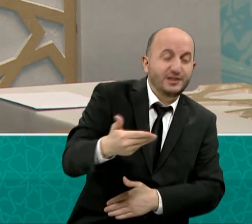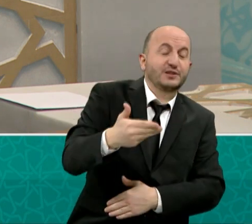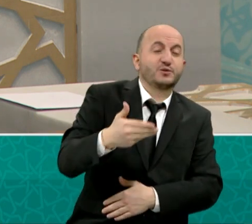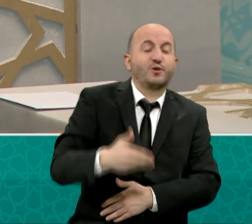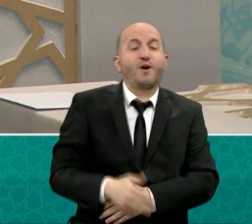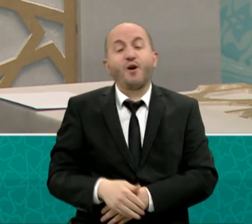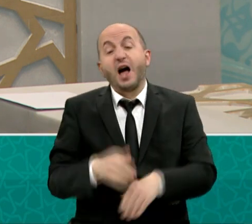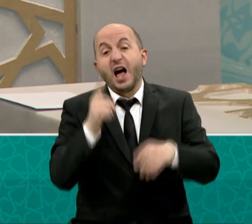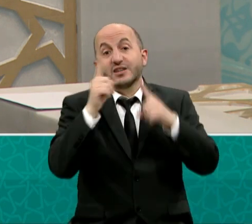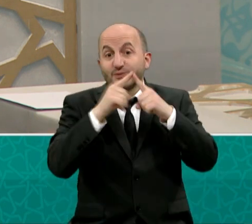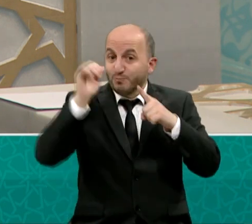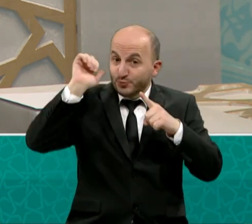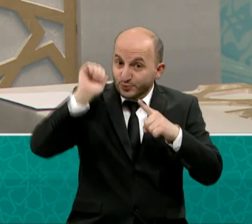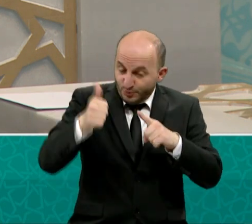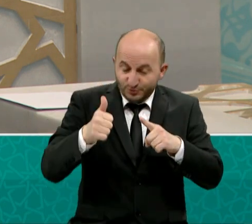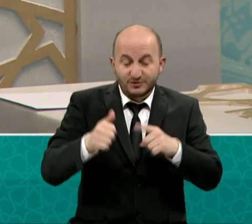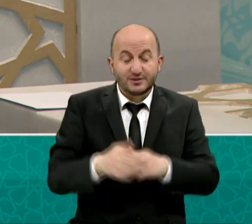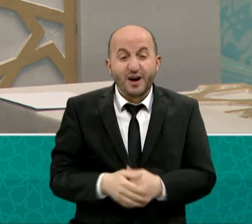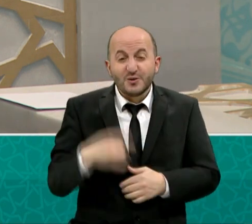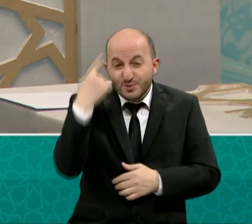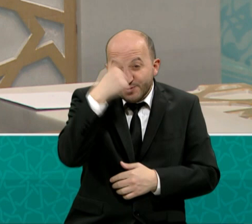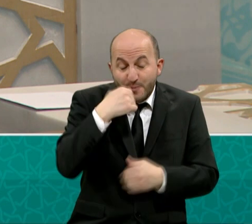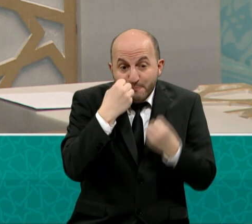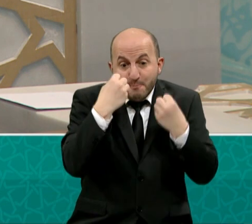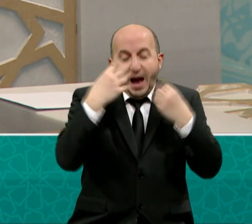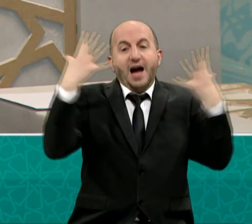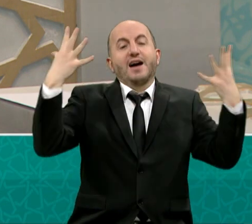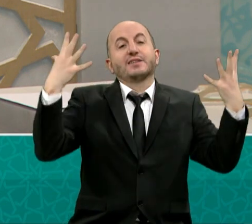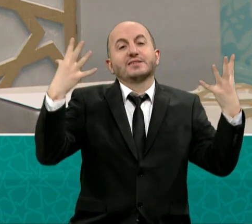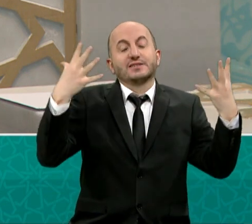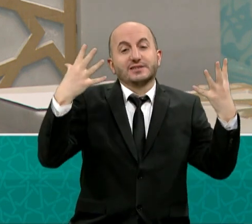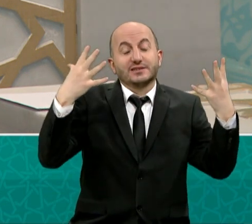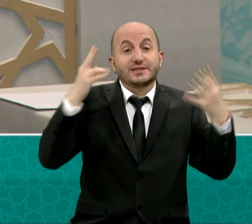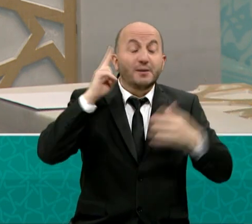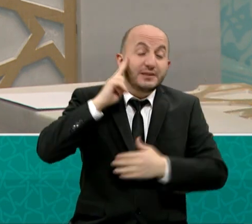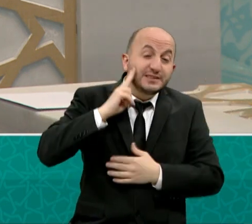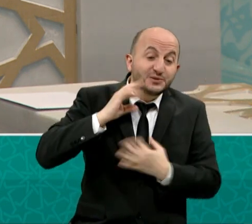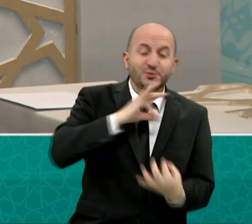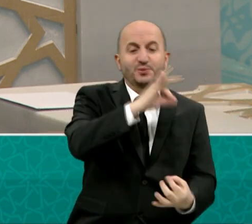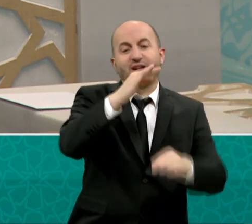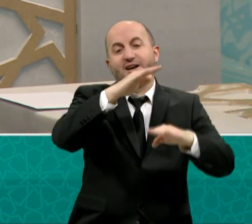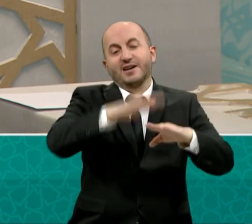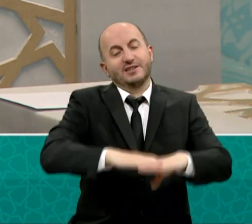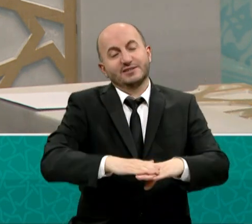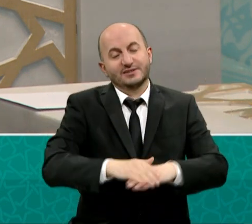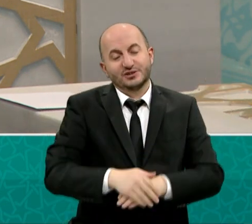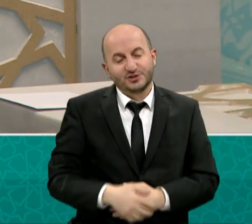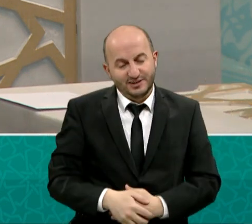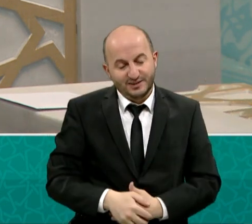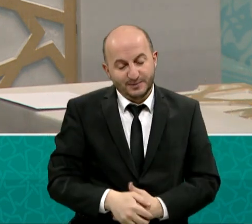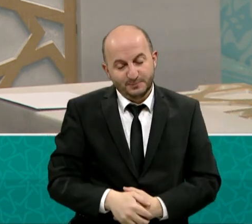o mahşer gününde yüzleri bembeyaz olan, tertemiz olan kullarından eylesin bizleri de